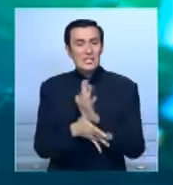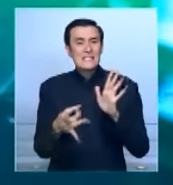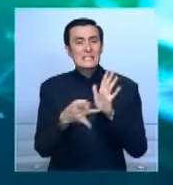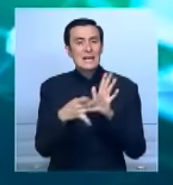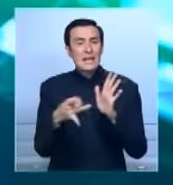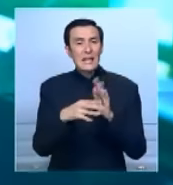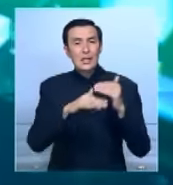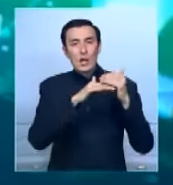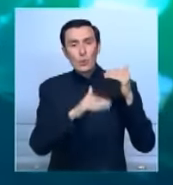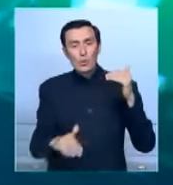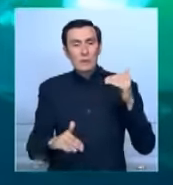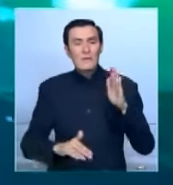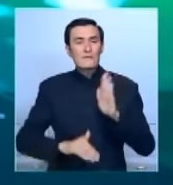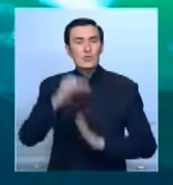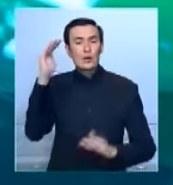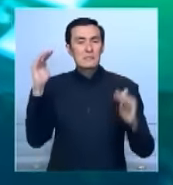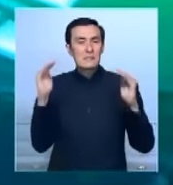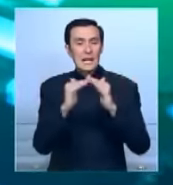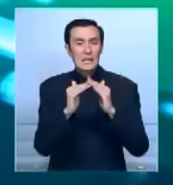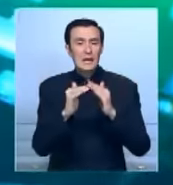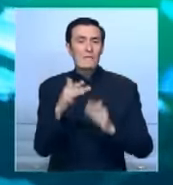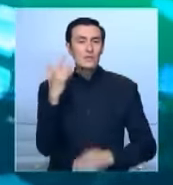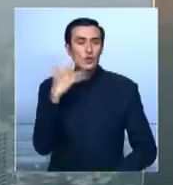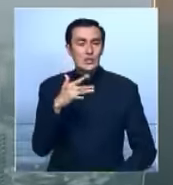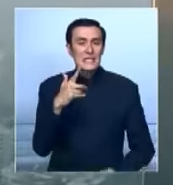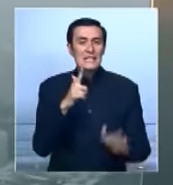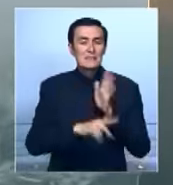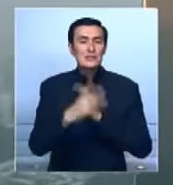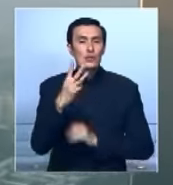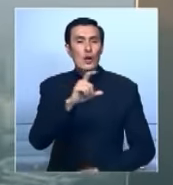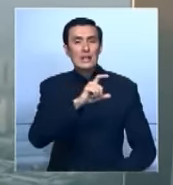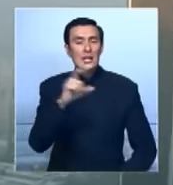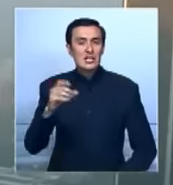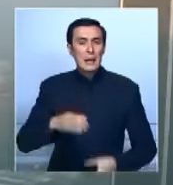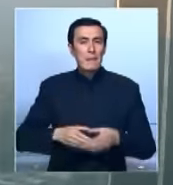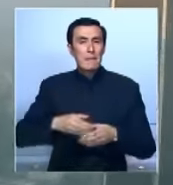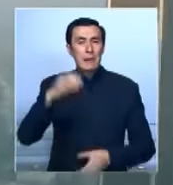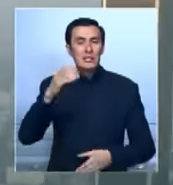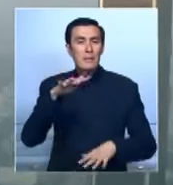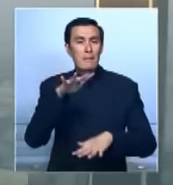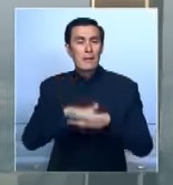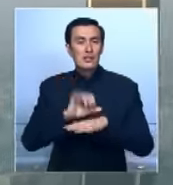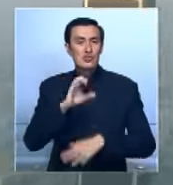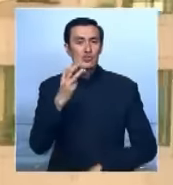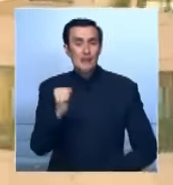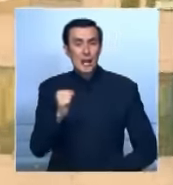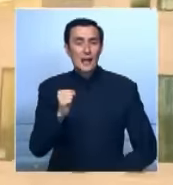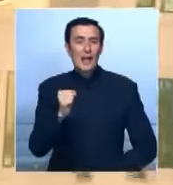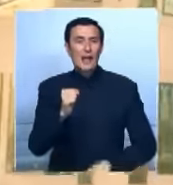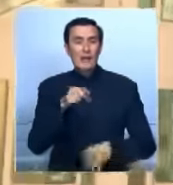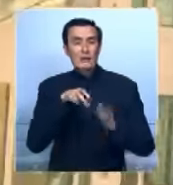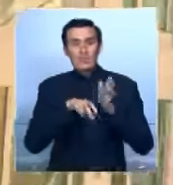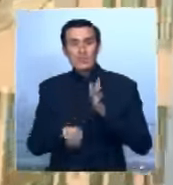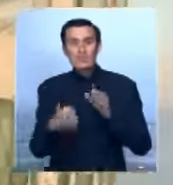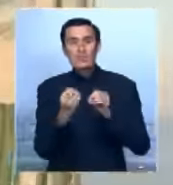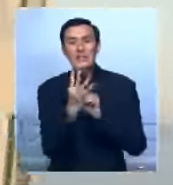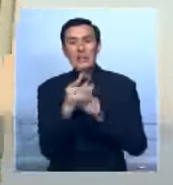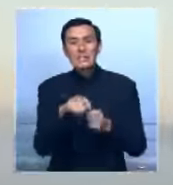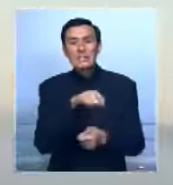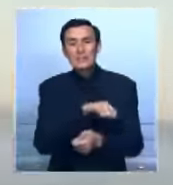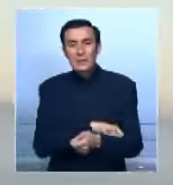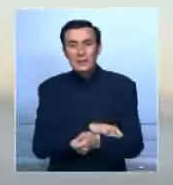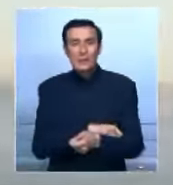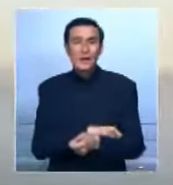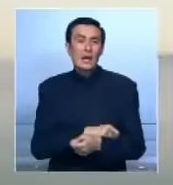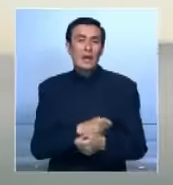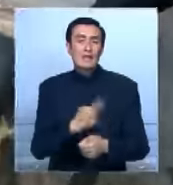открыли на самом высоком здании в Лос-Анджелесе, 73-этажной башне Банка США. Аттракцион недлинный, всего 14